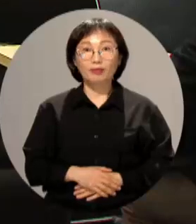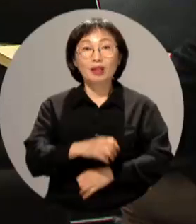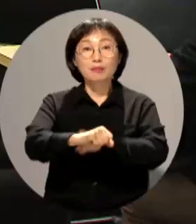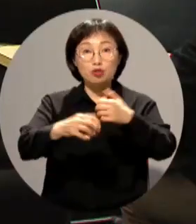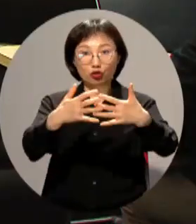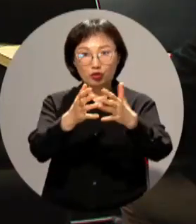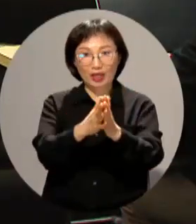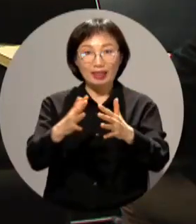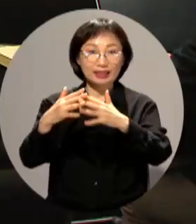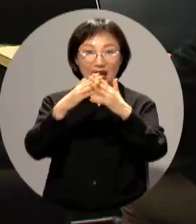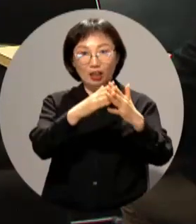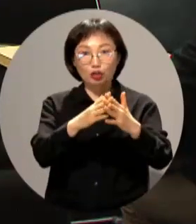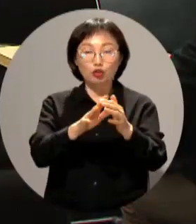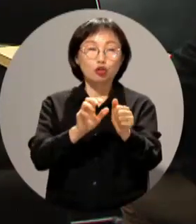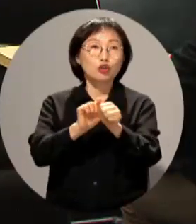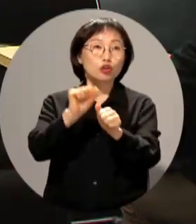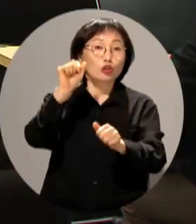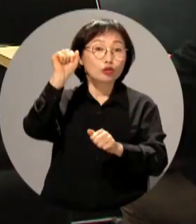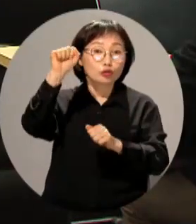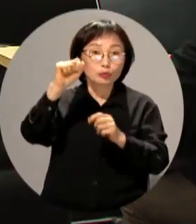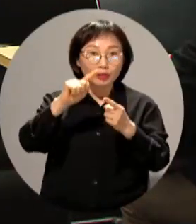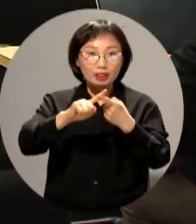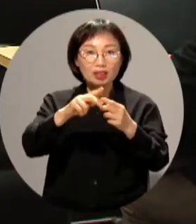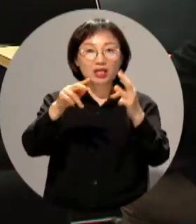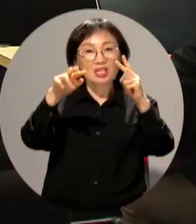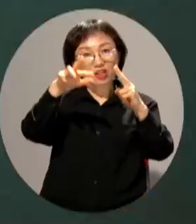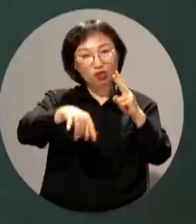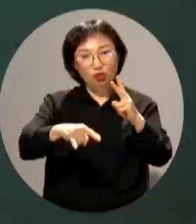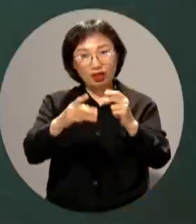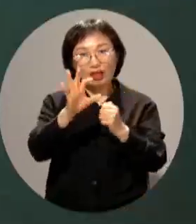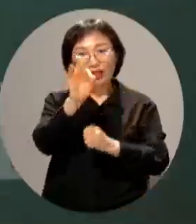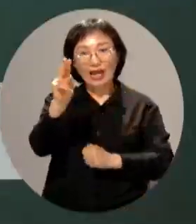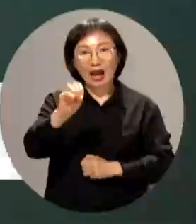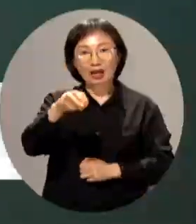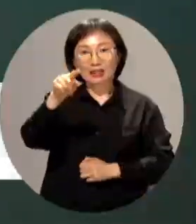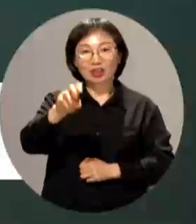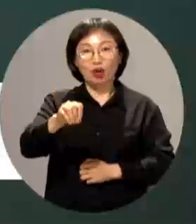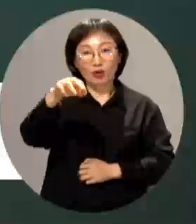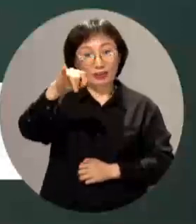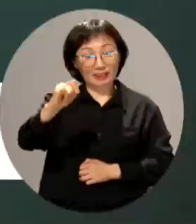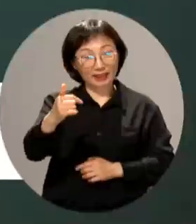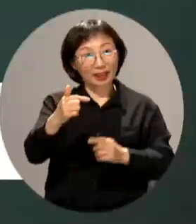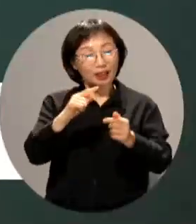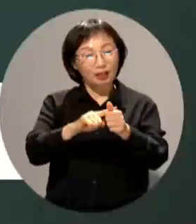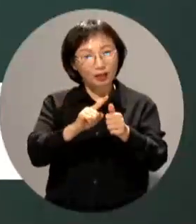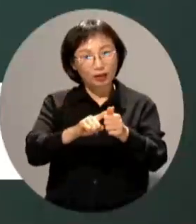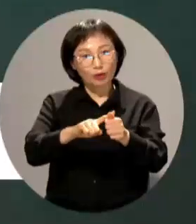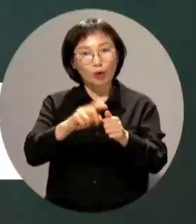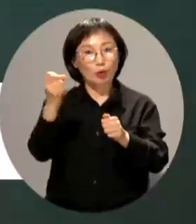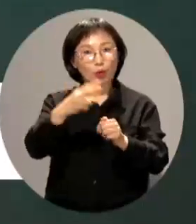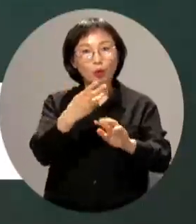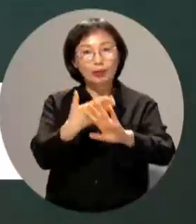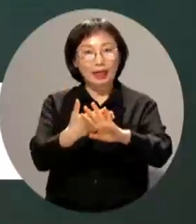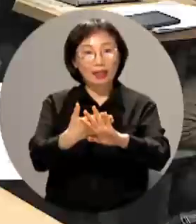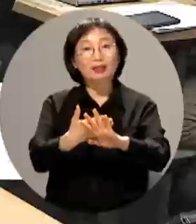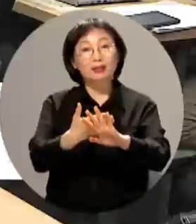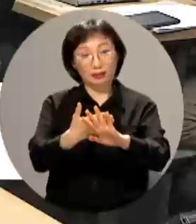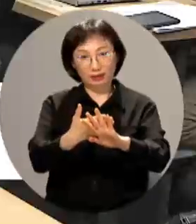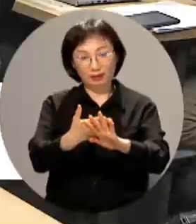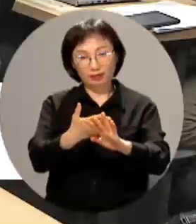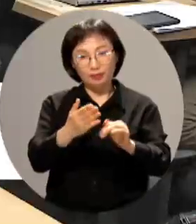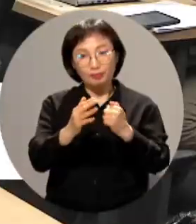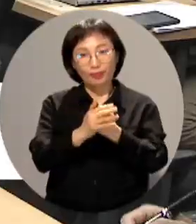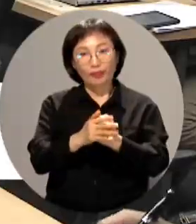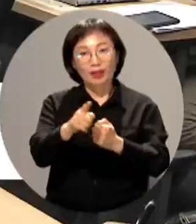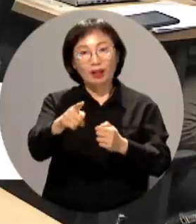민주당 장수 군수 후보 경선에서 2위에 머문 양 석민 예비 후보의 반격은 또 다른 변수 입니다 여론조사와